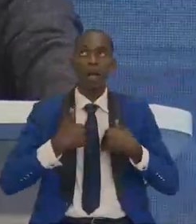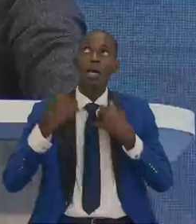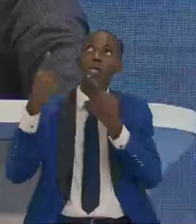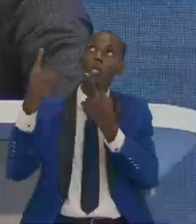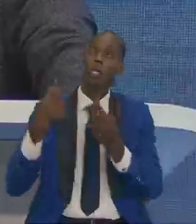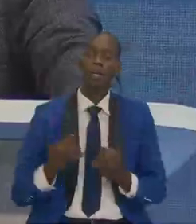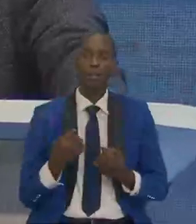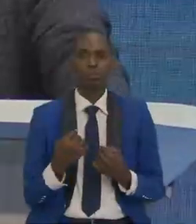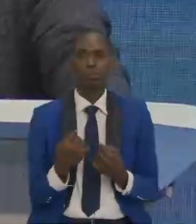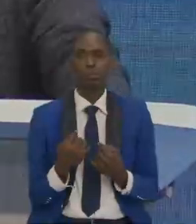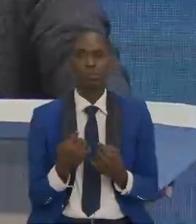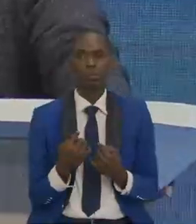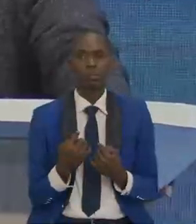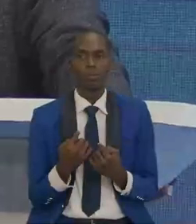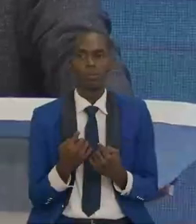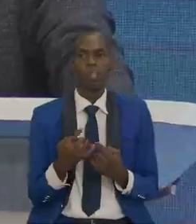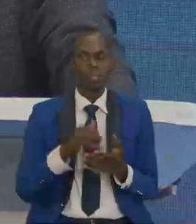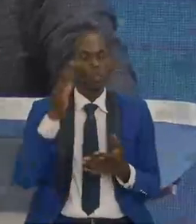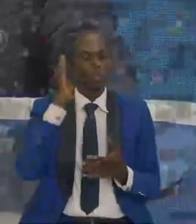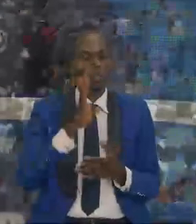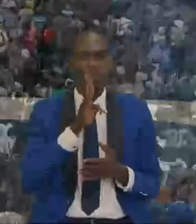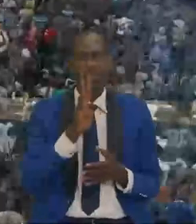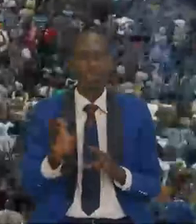tu crois que ton miracle est venu.